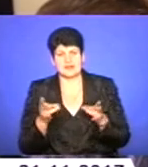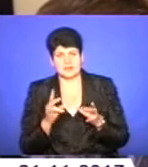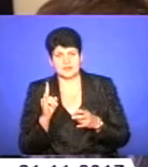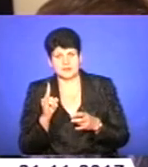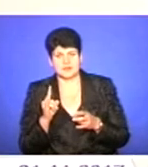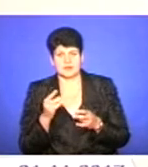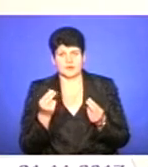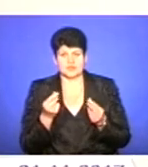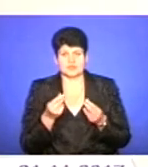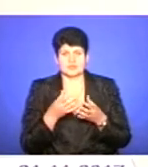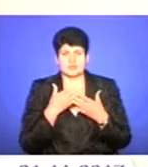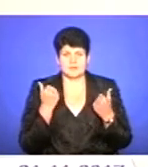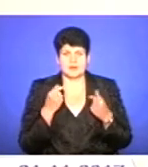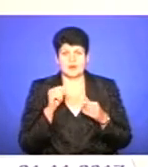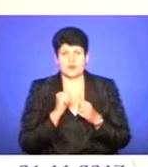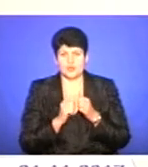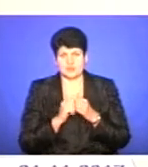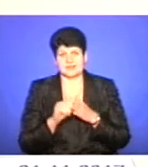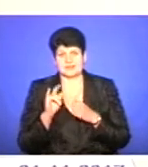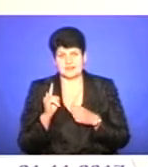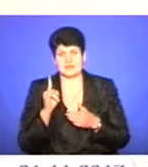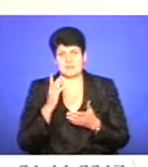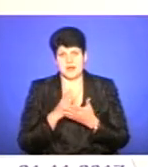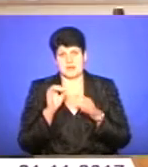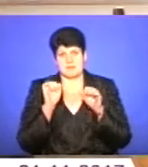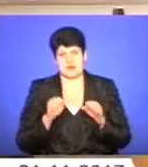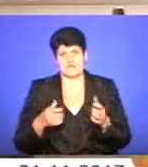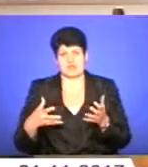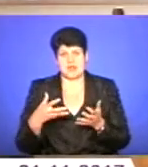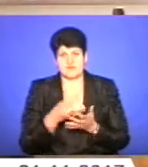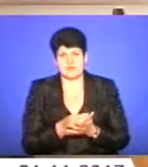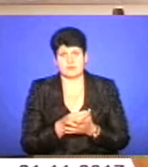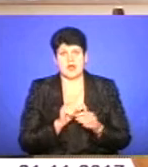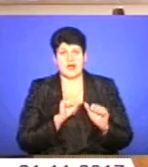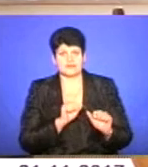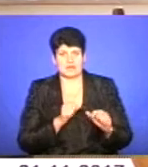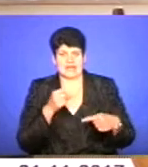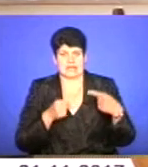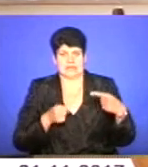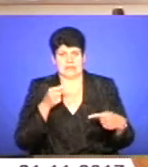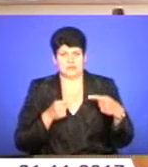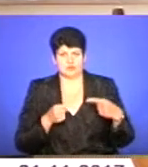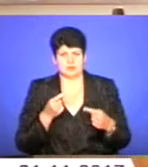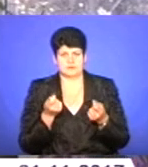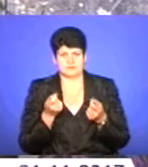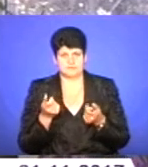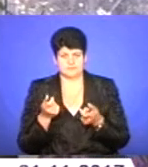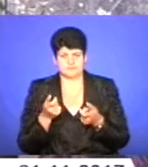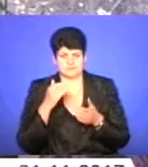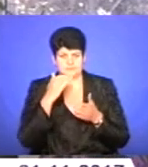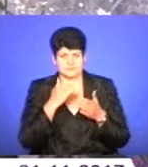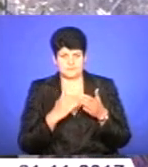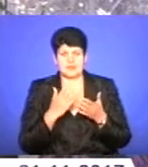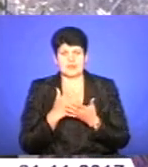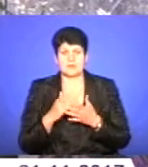Кожен неповнолітній має право на їх виплату. Щодо нового законопроекту, адвокат критикує деякі пункти. Є